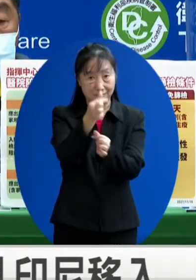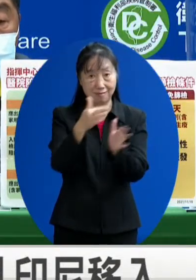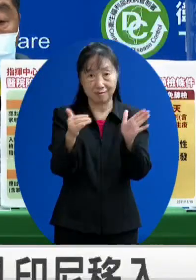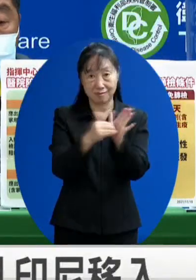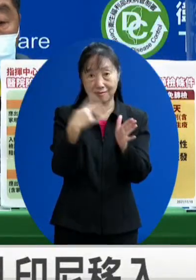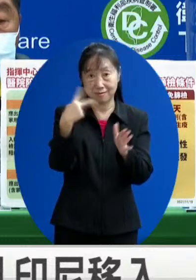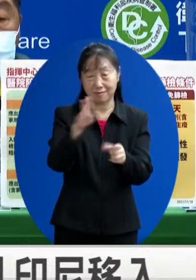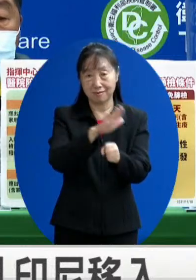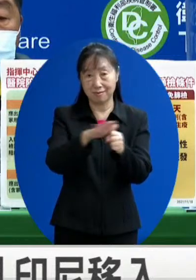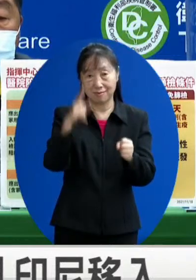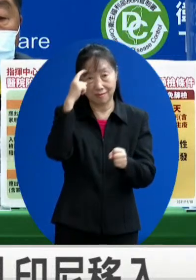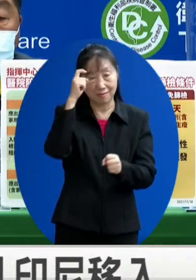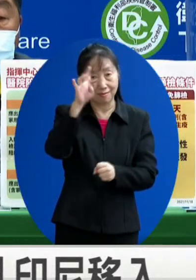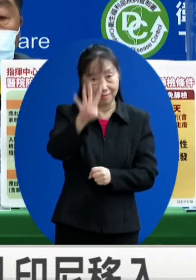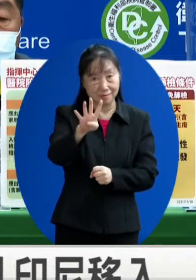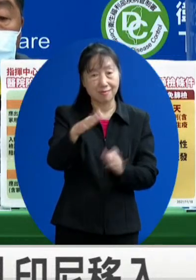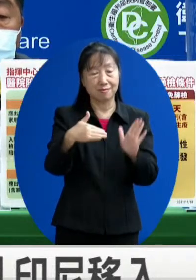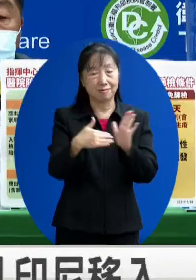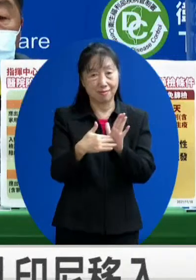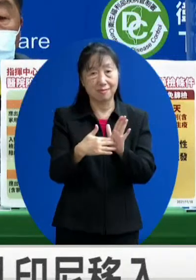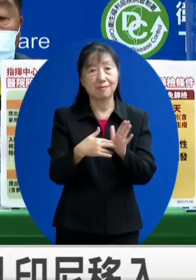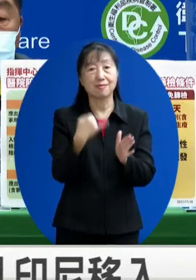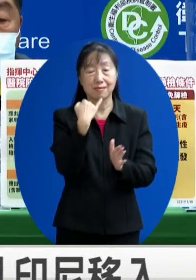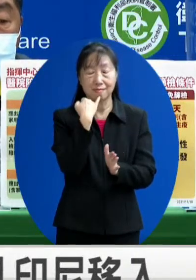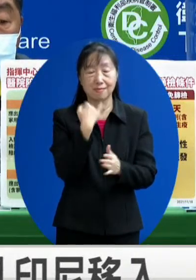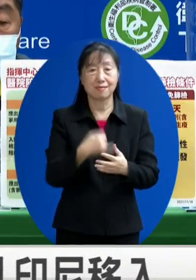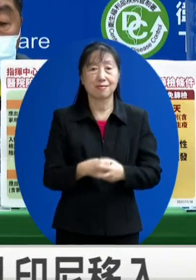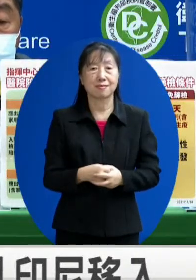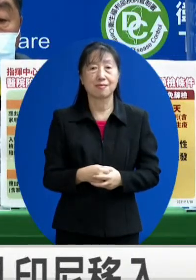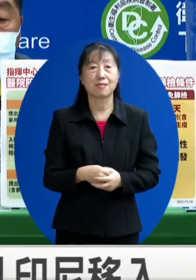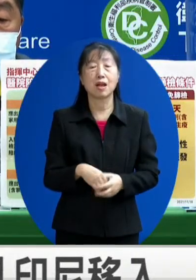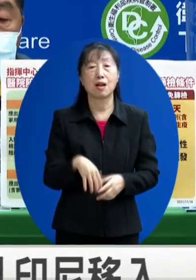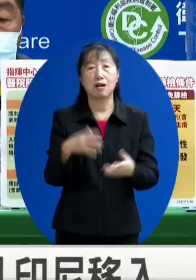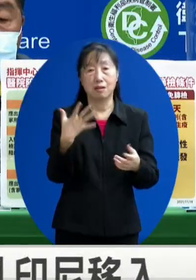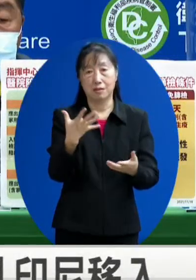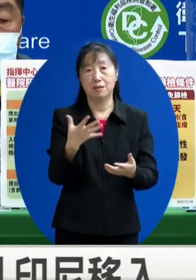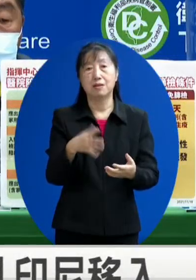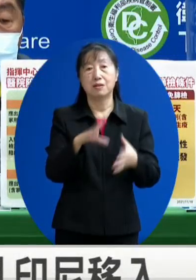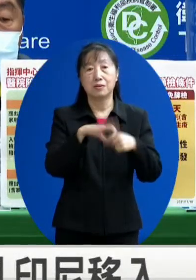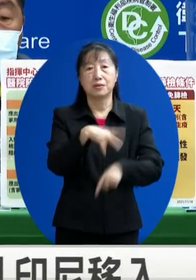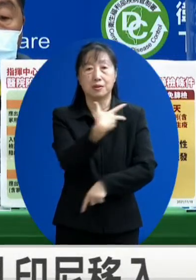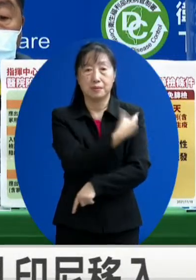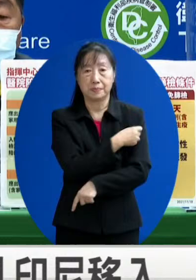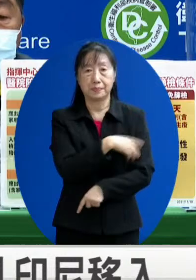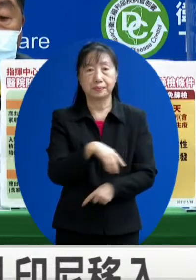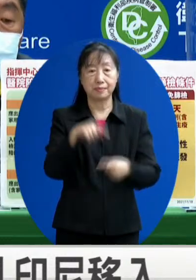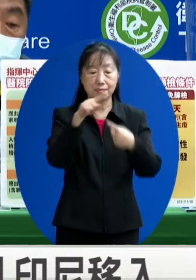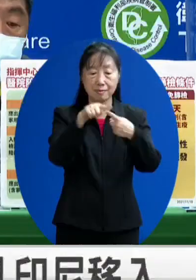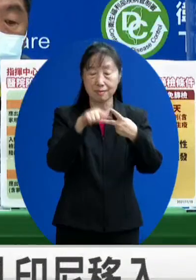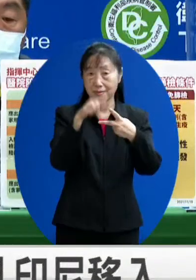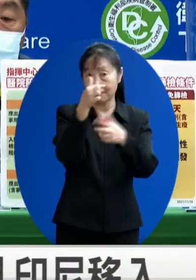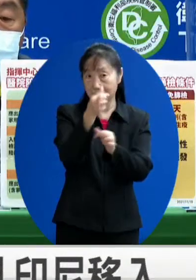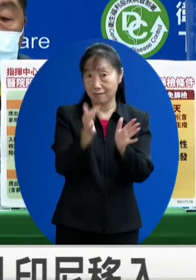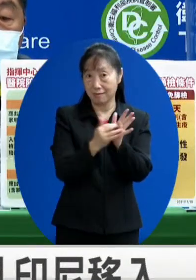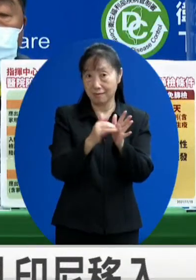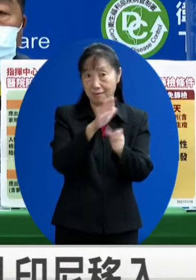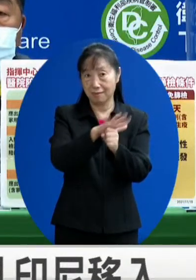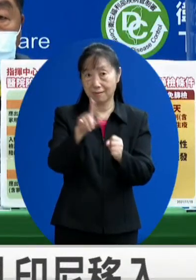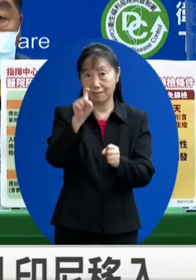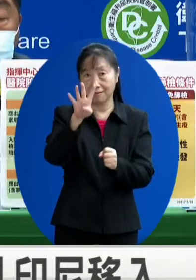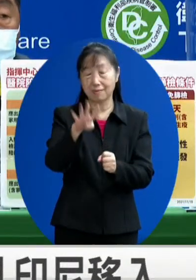讲完整接种，那大部分疫苗都需要打2剂，那满14天，那所以是打